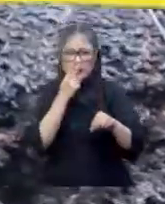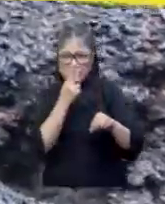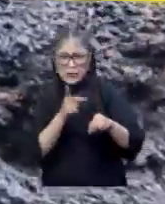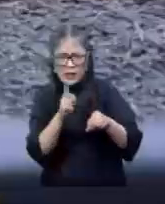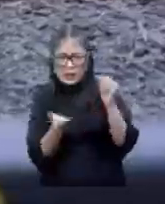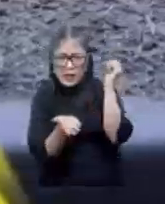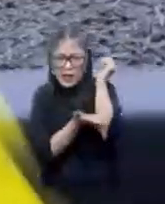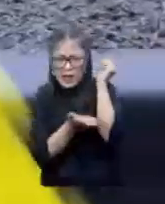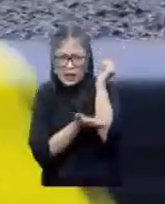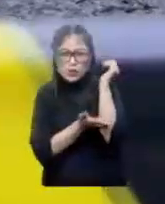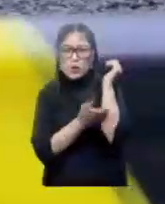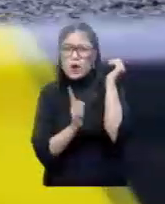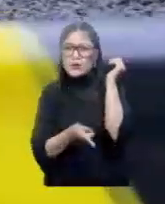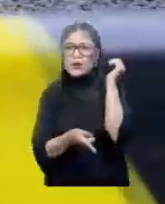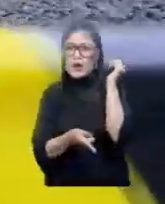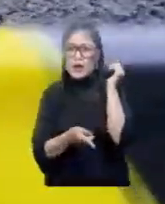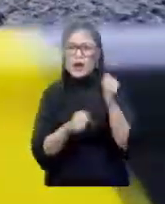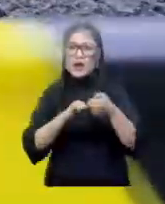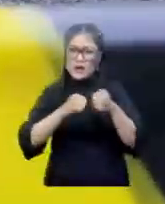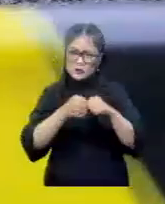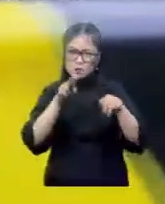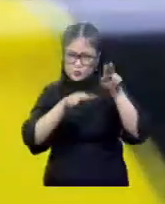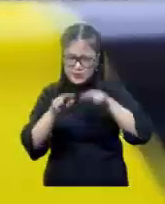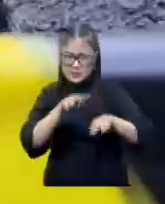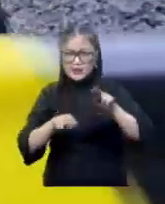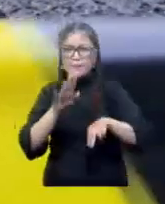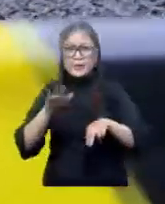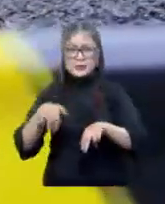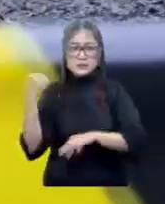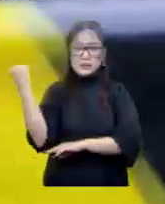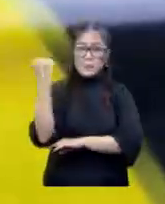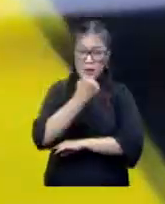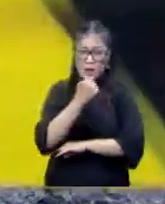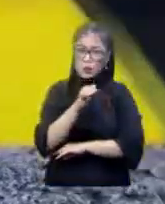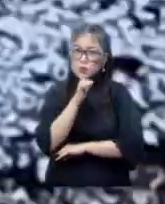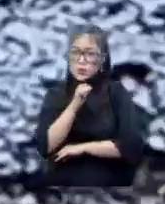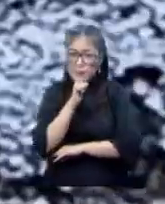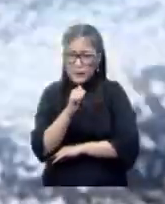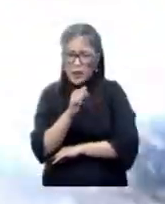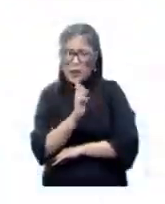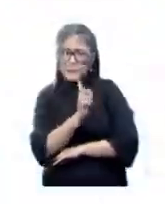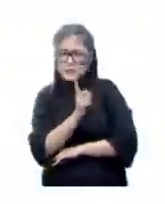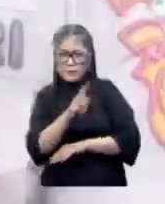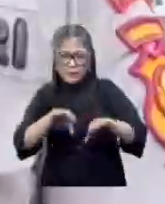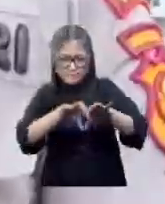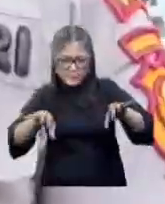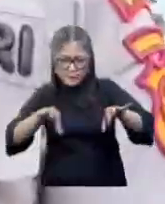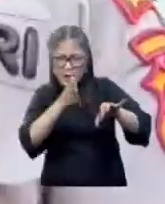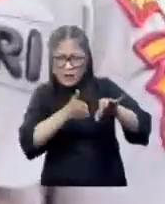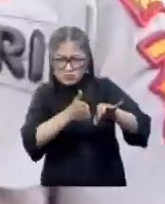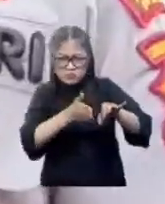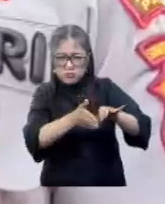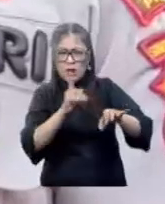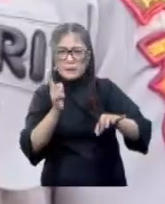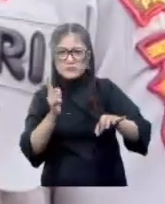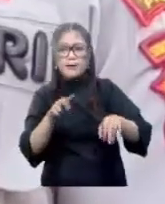penyulut api. Polisi masih menyelidiki identitas dan motif pelaku pembakaran pipa. Pipa itu digesek,